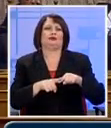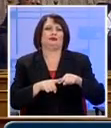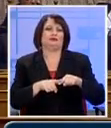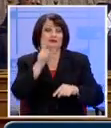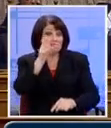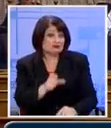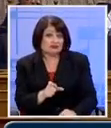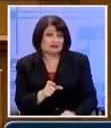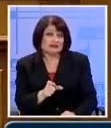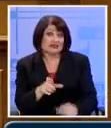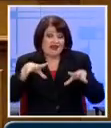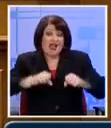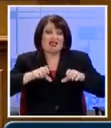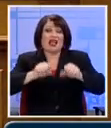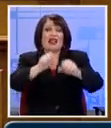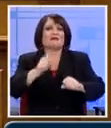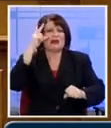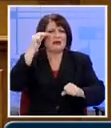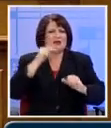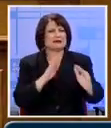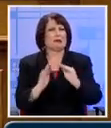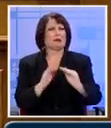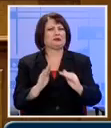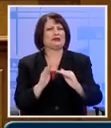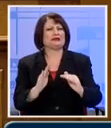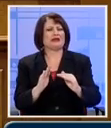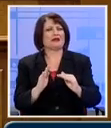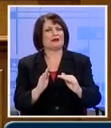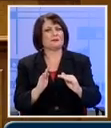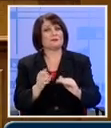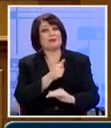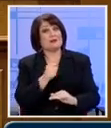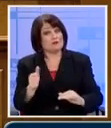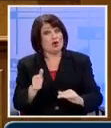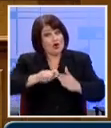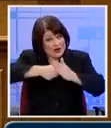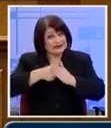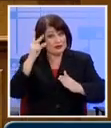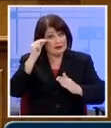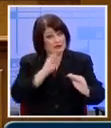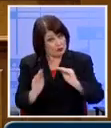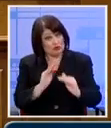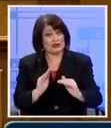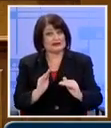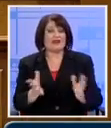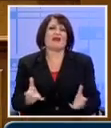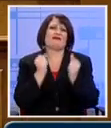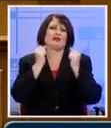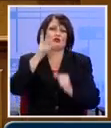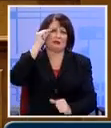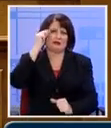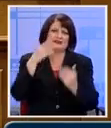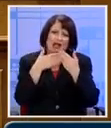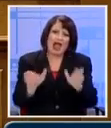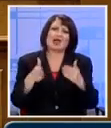Υποθάλπετε καταλήψεις ακόμα και μέσα στα πανεπιστήμια. Και να τα υπερασπίζεστε μόνο όταν αυτά είναι κλειστά. Ευτυχώς τα πανεπιστήμια